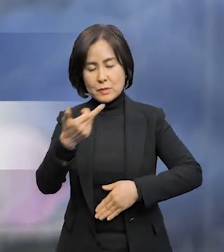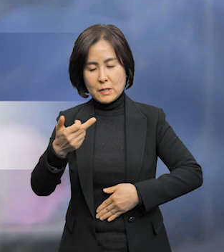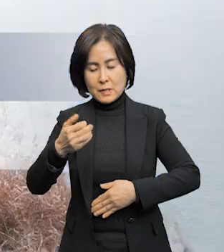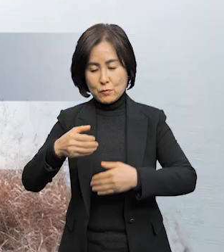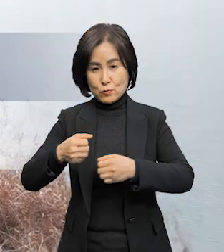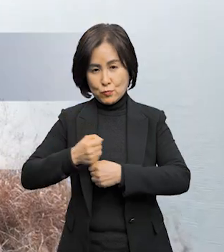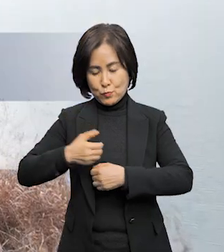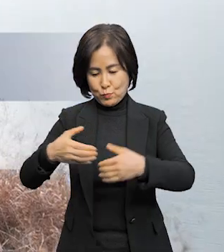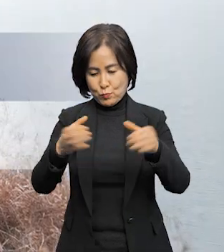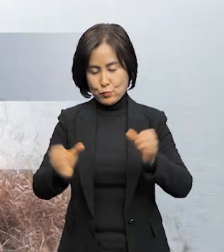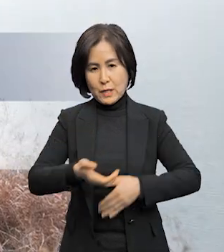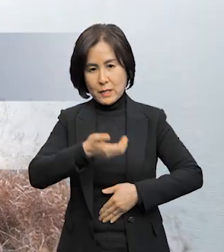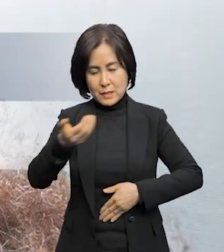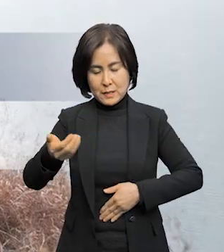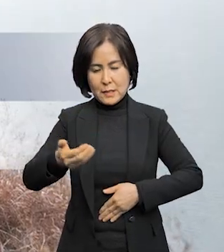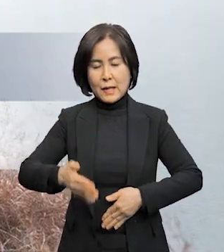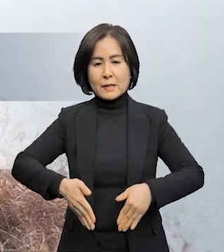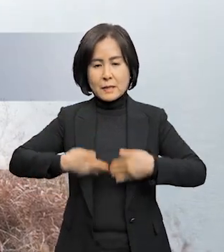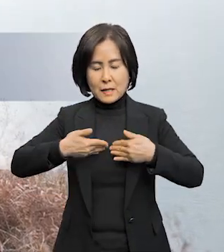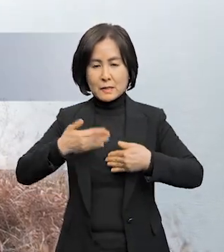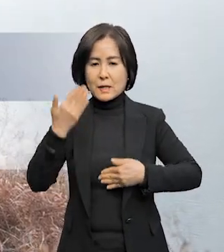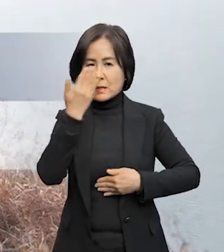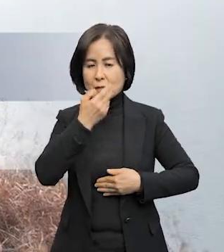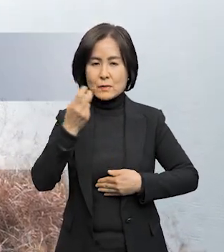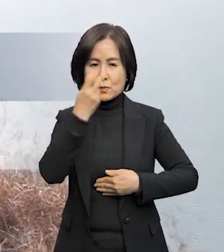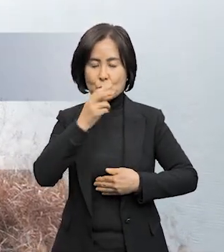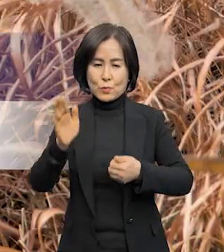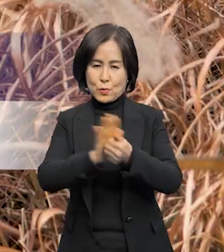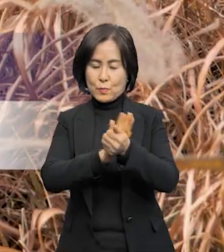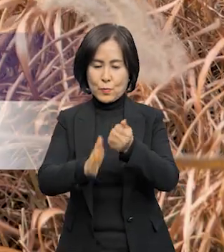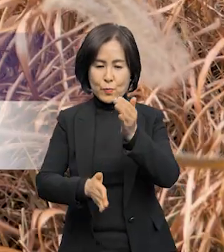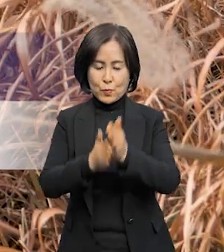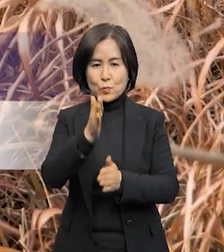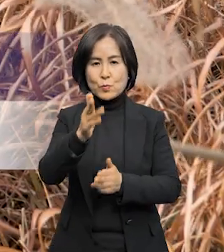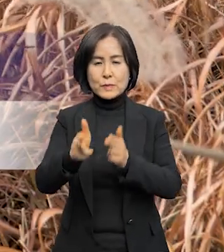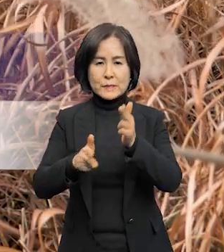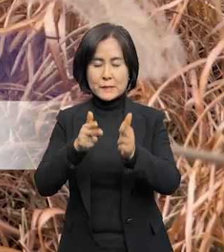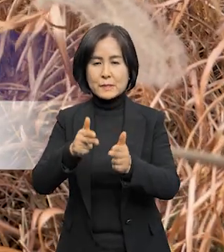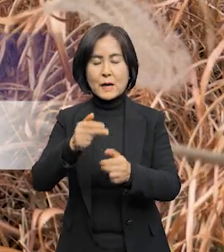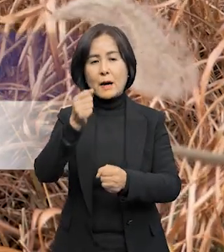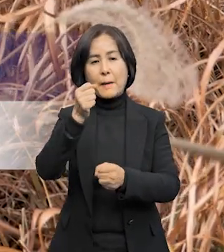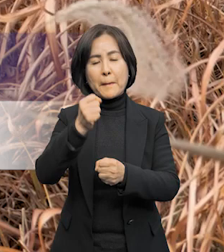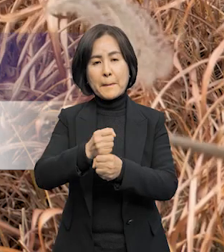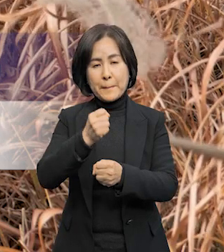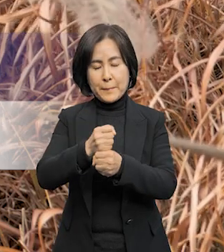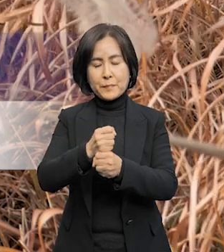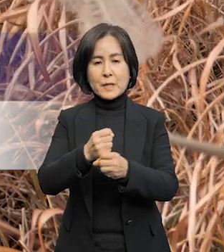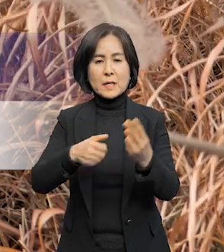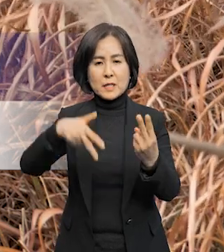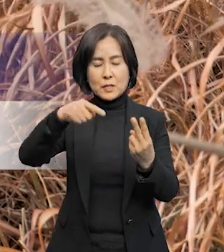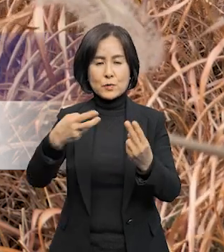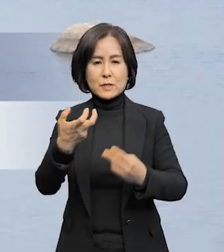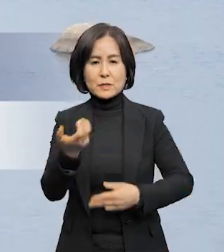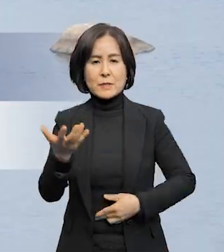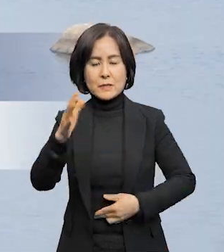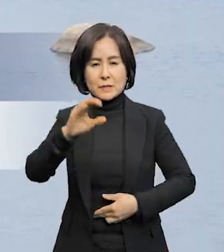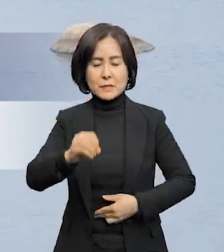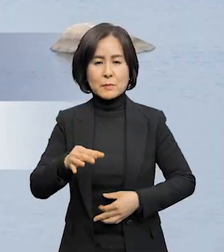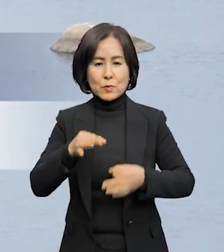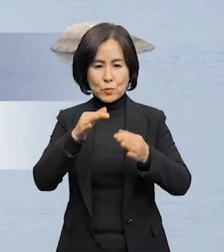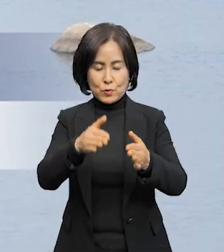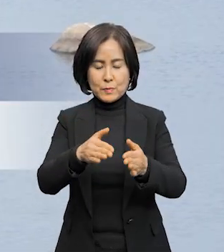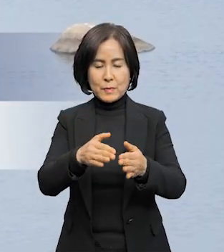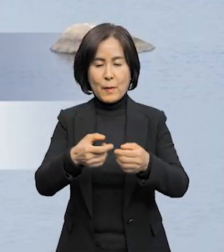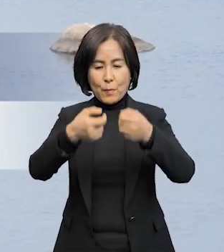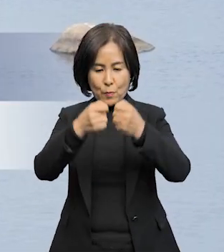따뜻한 돌봄 도시와 녹색도시 조성을 위한 사업에 이조 770억원이 반영돼 촘촘한 복지지원과 쾌적한 환경